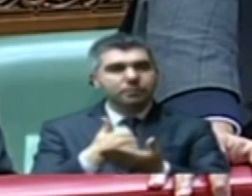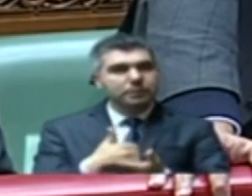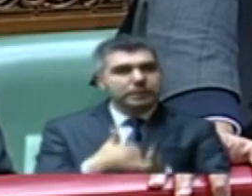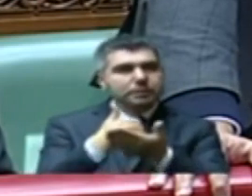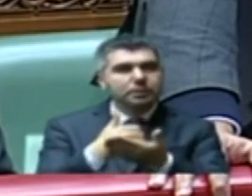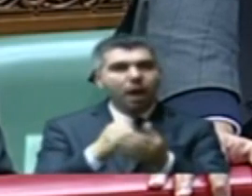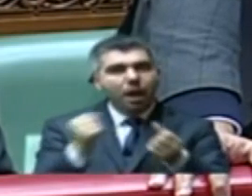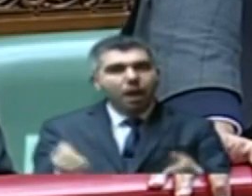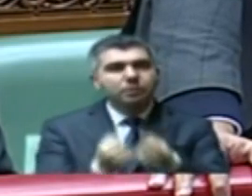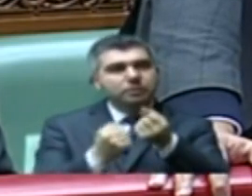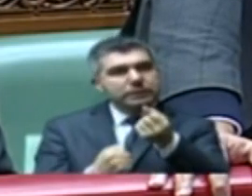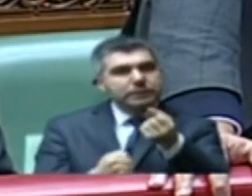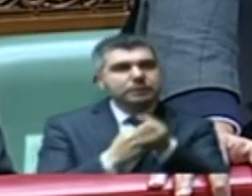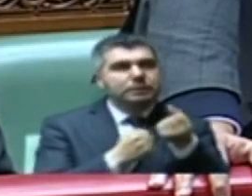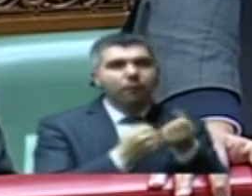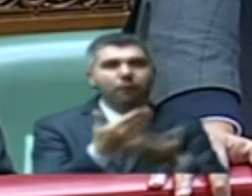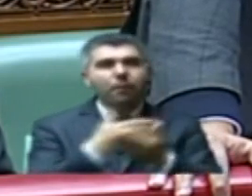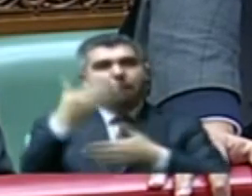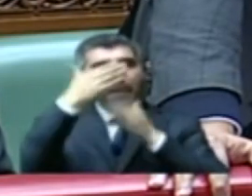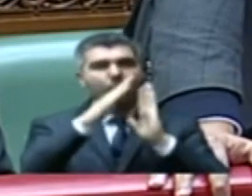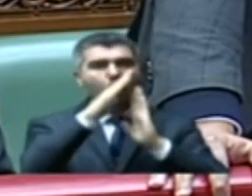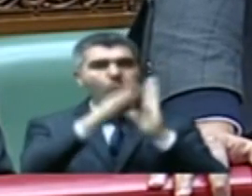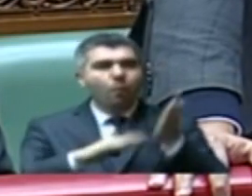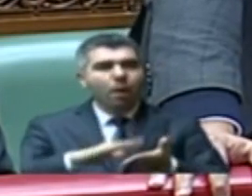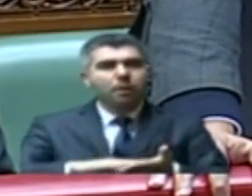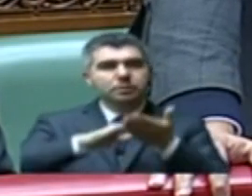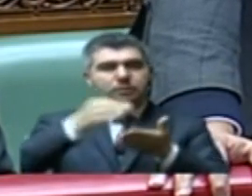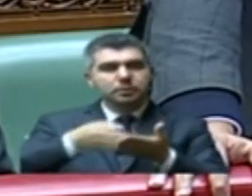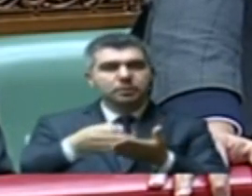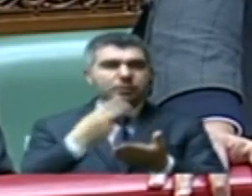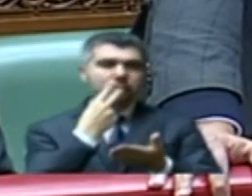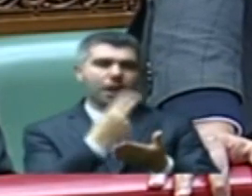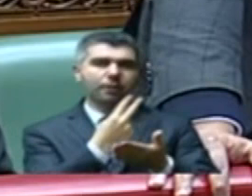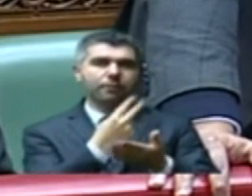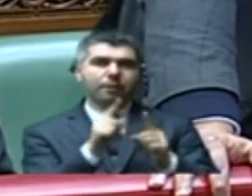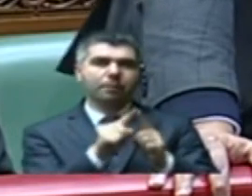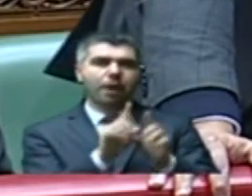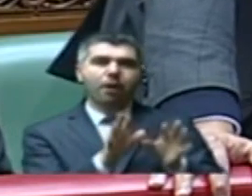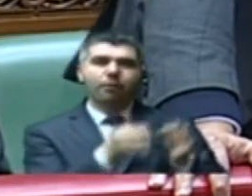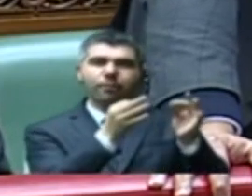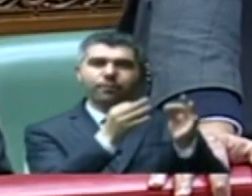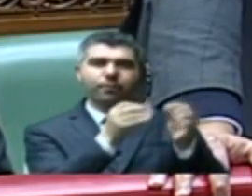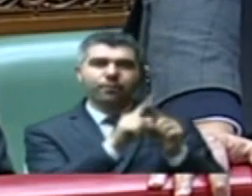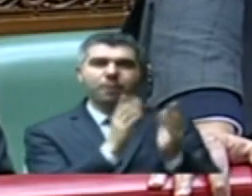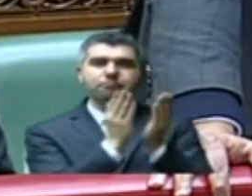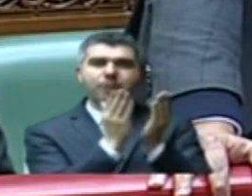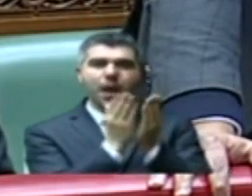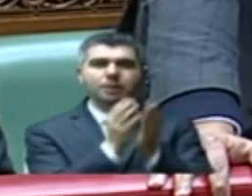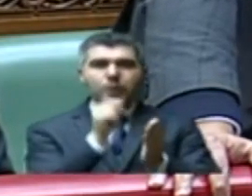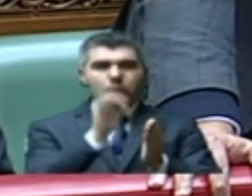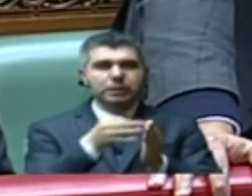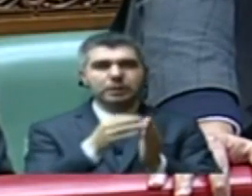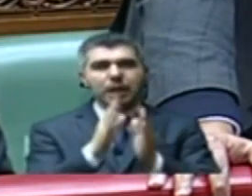منتج للدوله ومنتج للعائله ديالو ومنتج للمجتمع ديالو ولينا تنتجوا راس مال بشري انه على